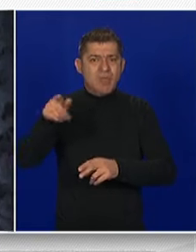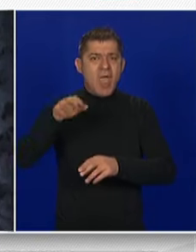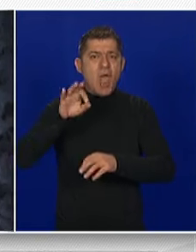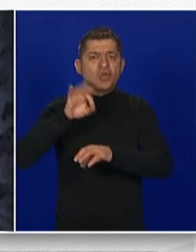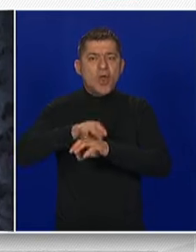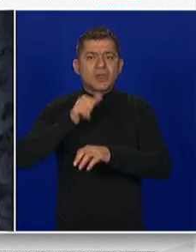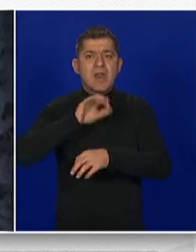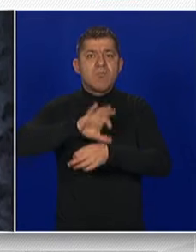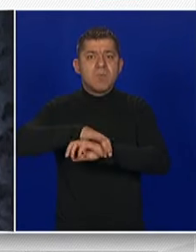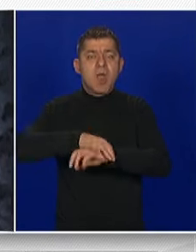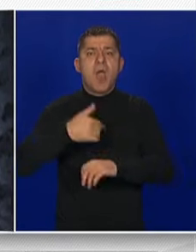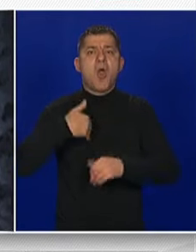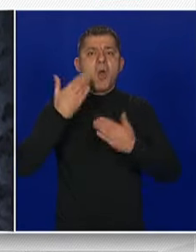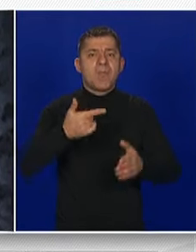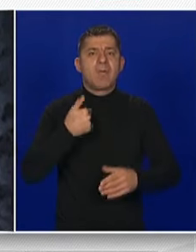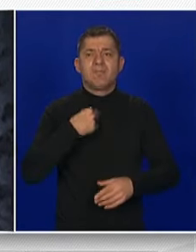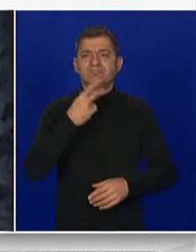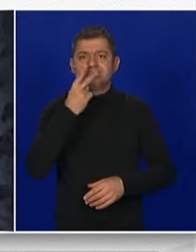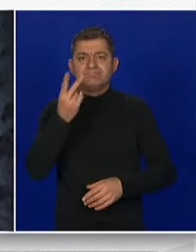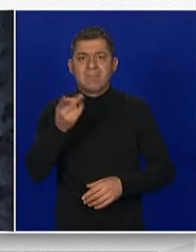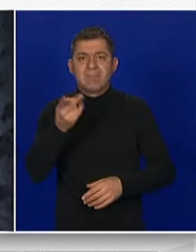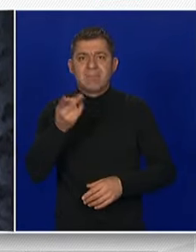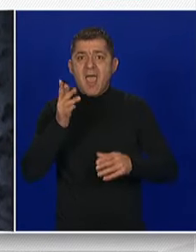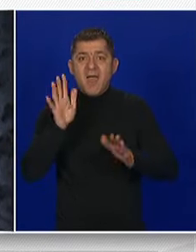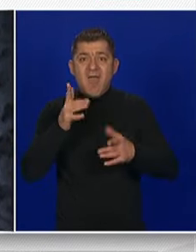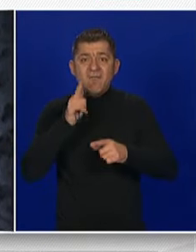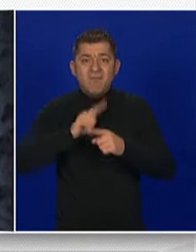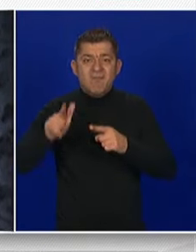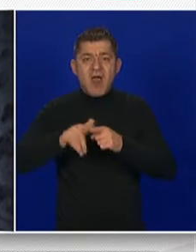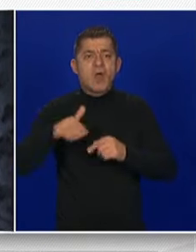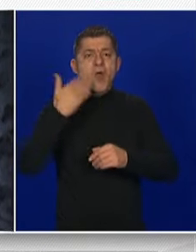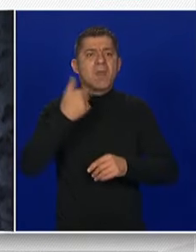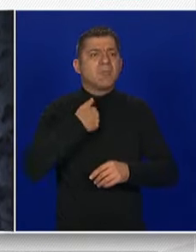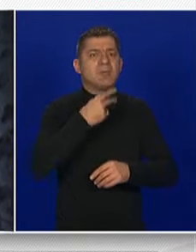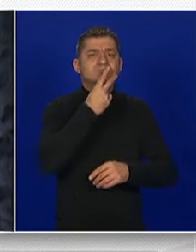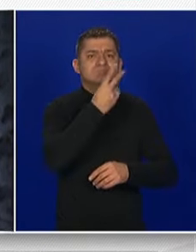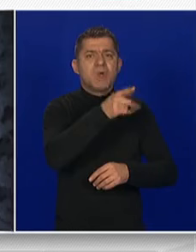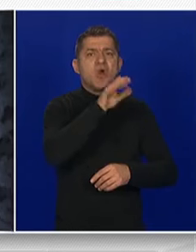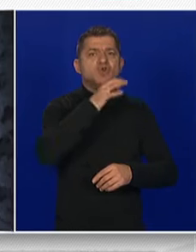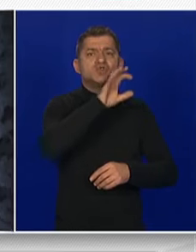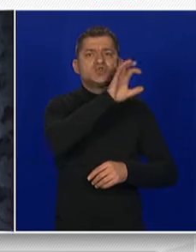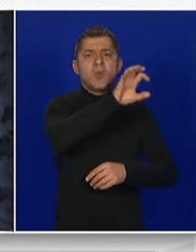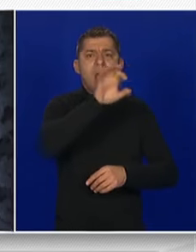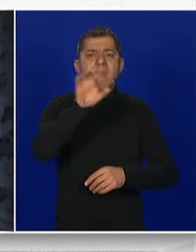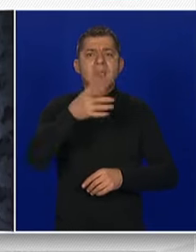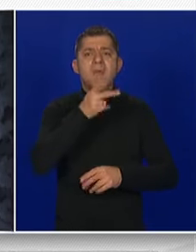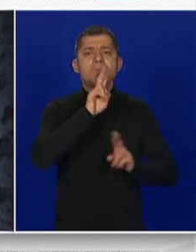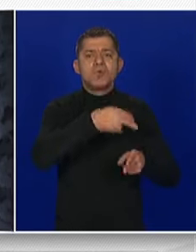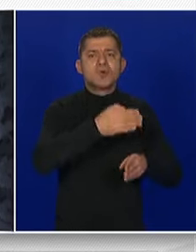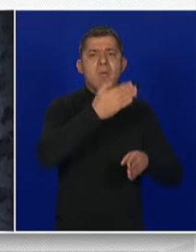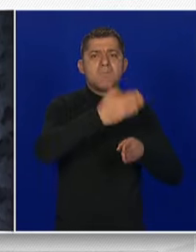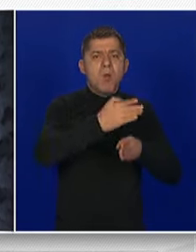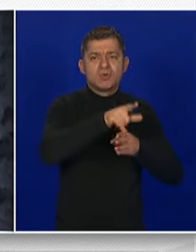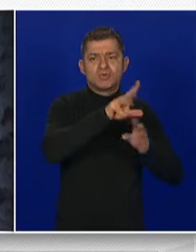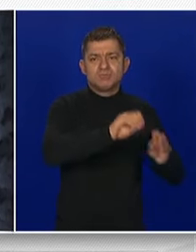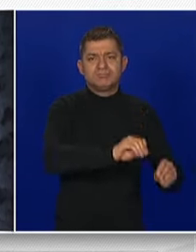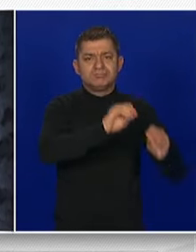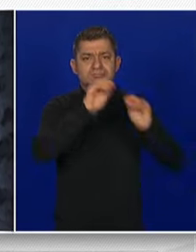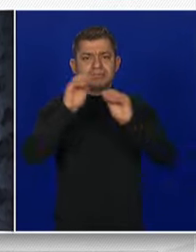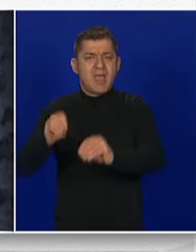drugo nego sagledati kapacitete u okolnim županijama od bližih prema daljnjim i mobilizirati